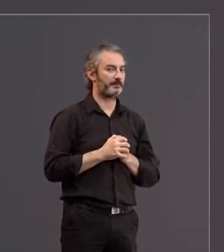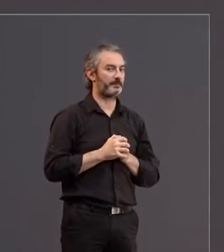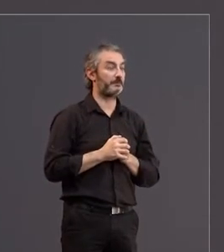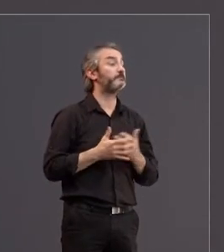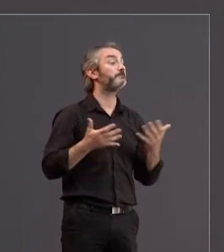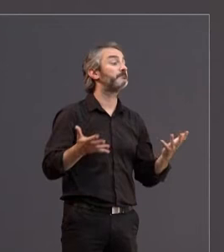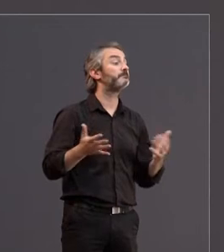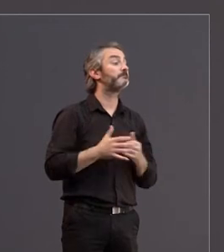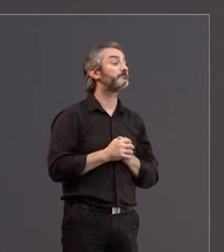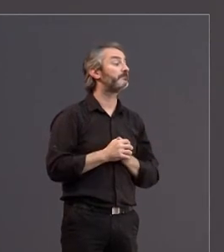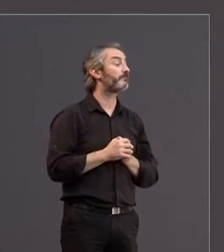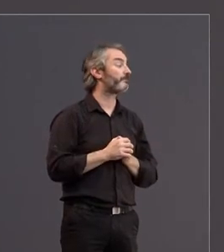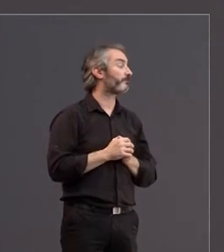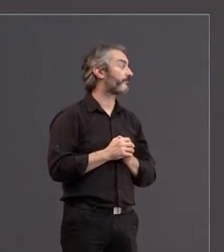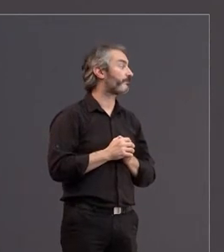Doncs això, vaig estar